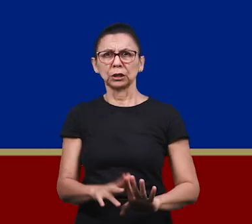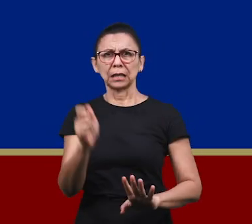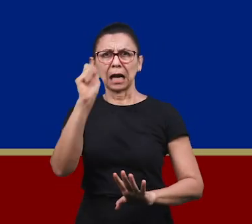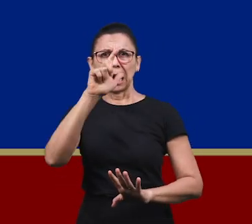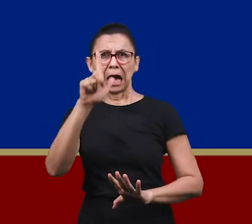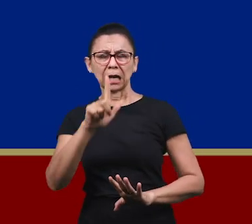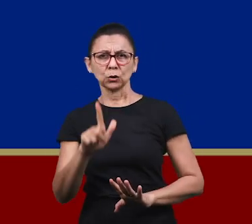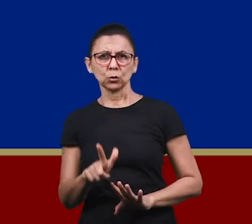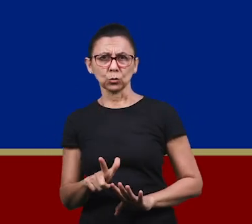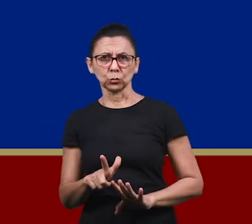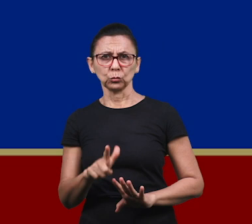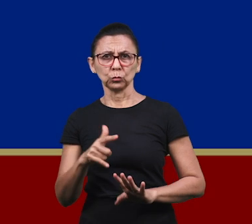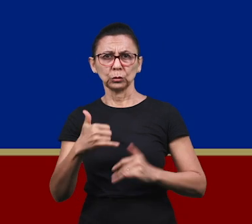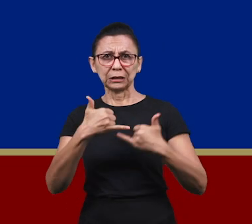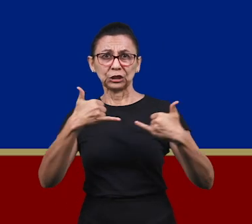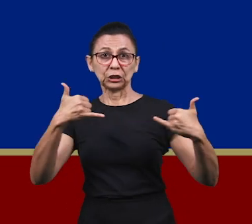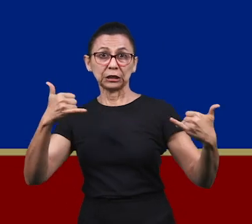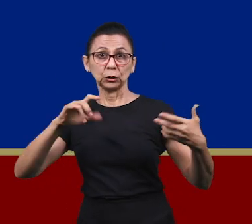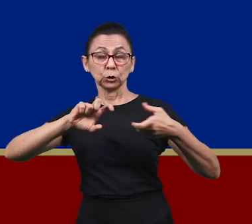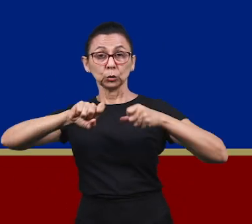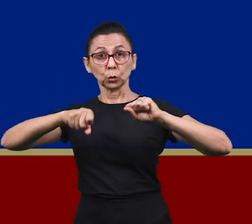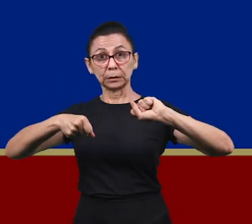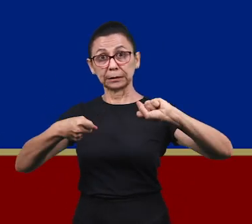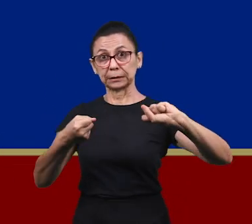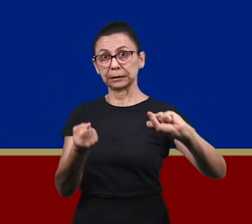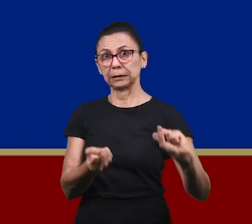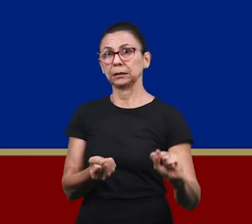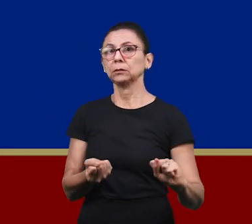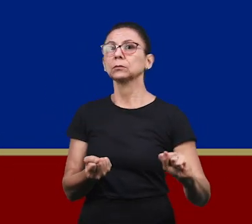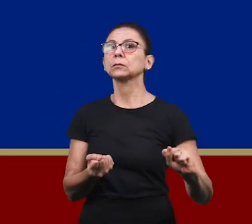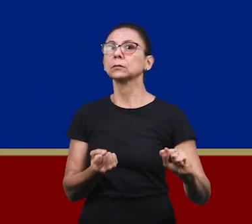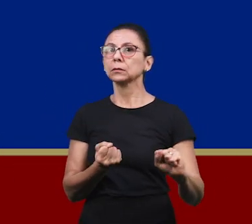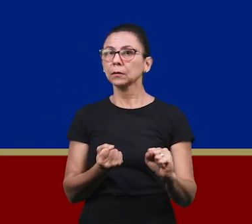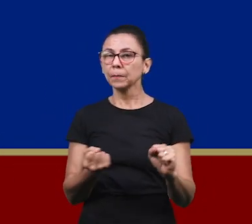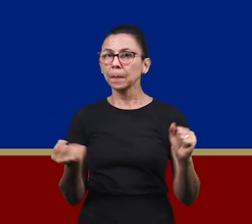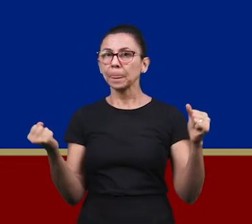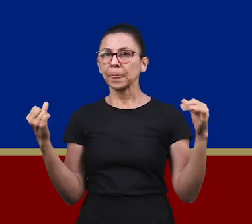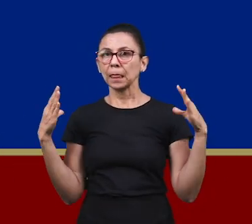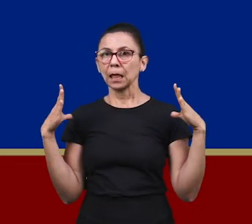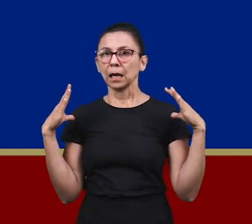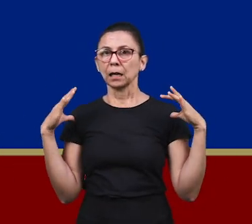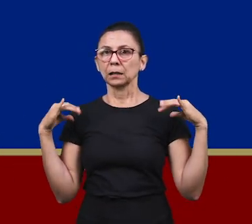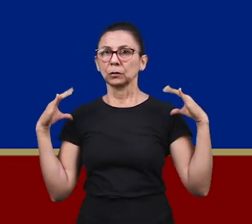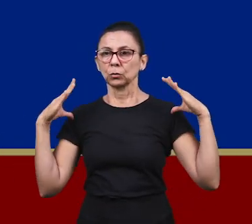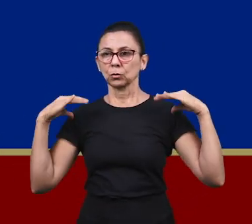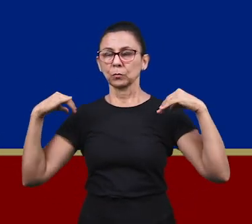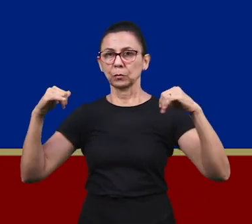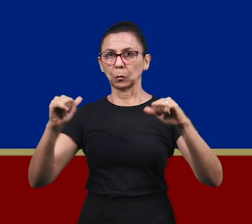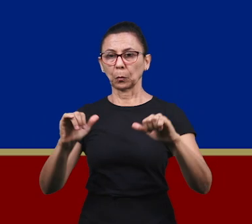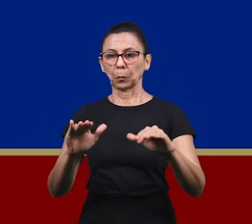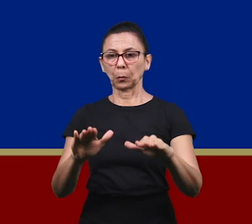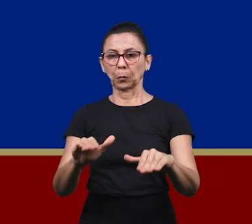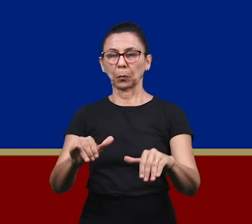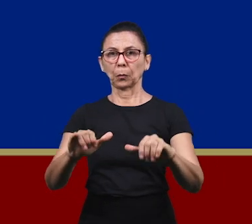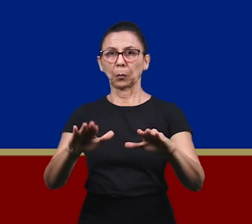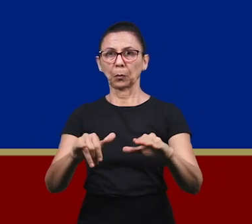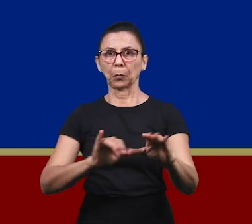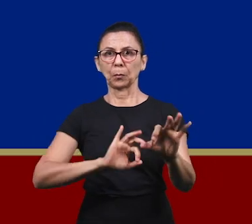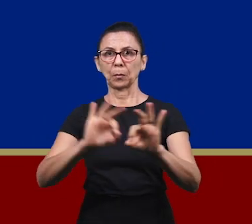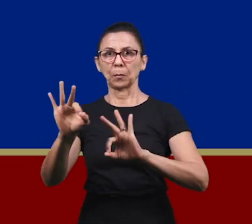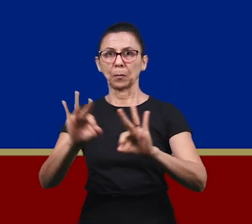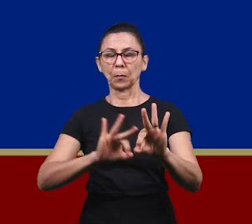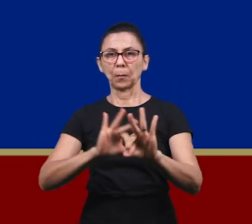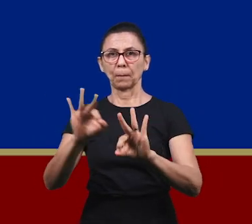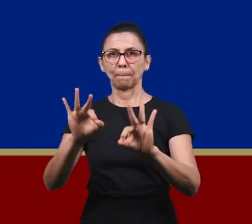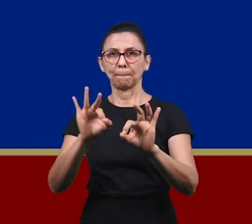retors en bleu, pourpre, cramoisi. Avec les chérubins, tu le feras d'œuvre